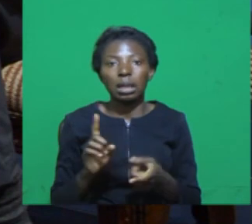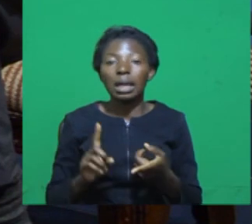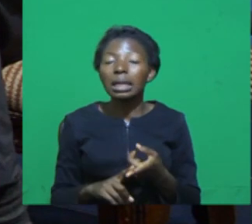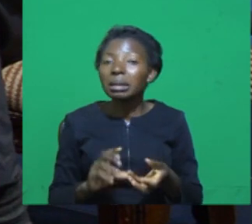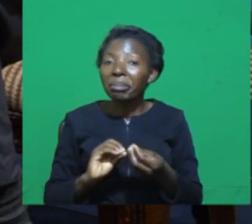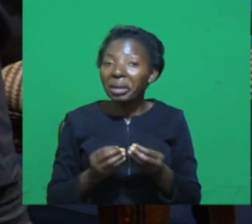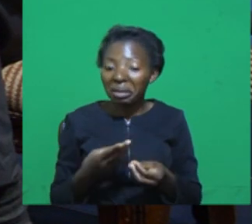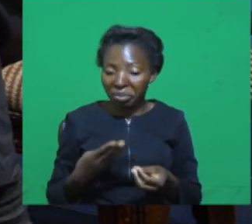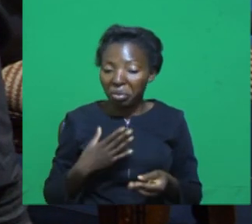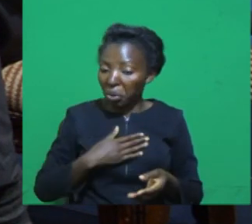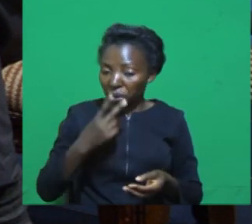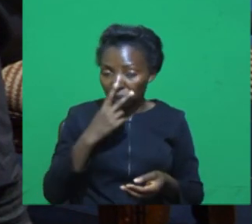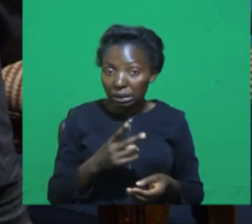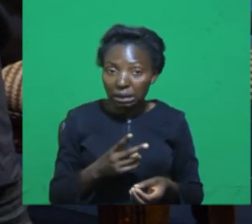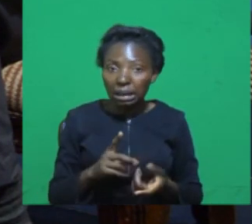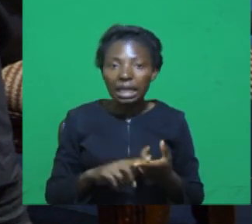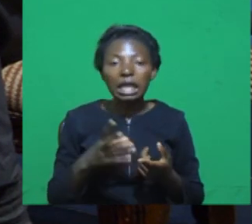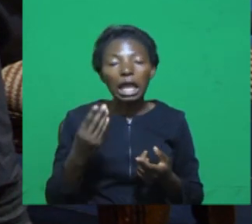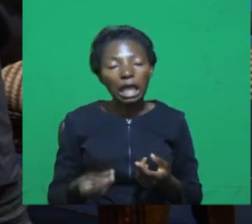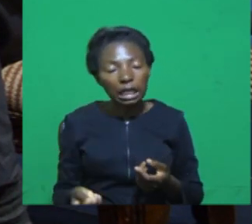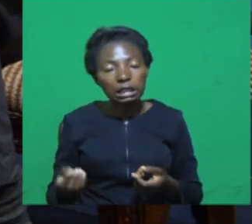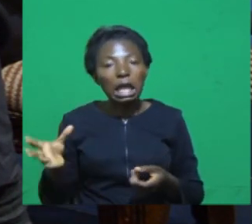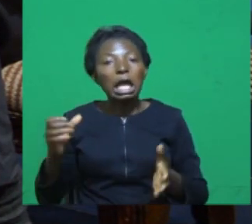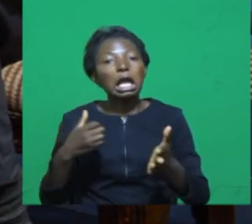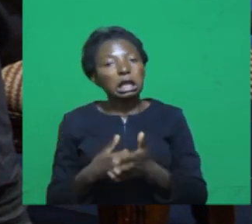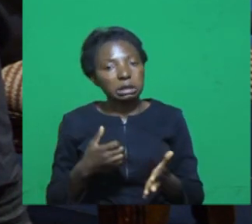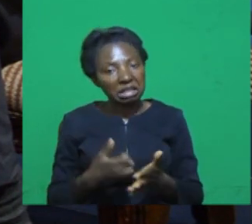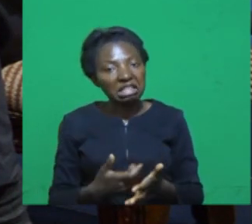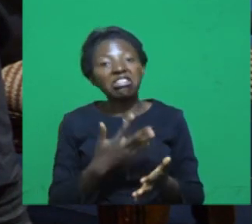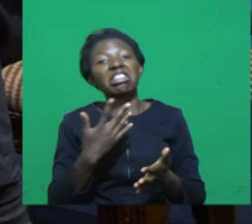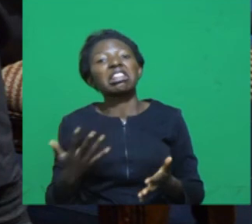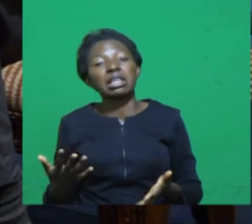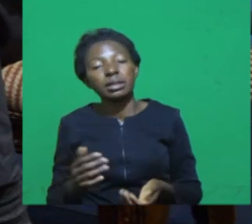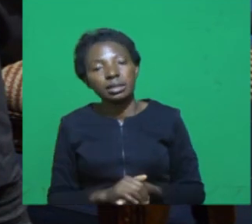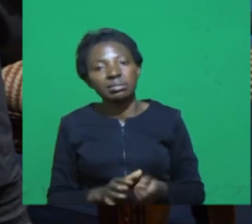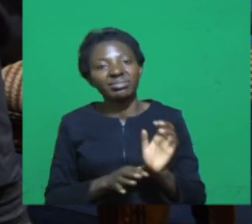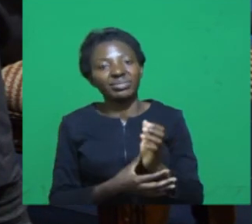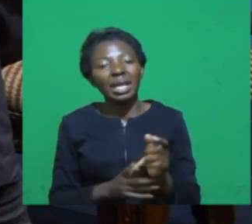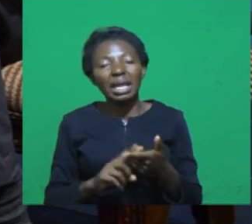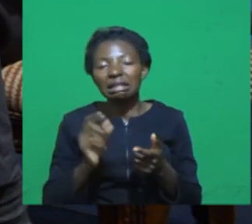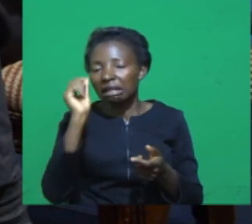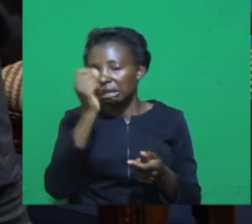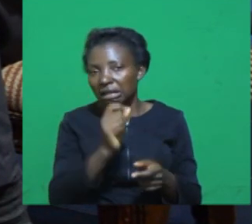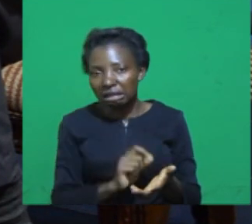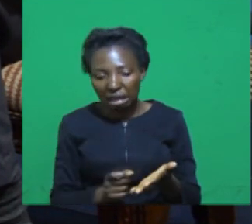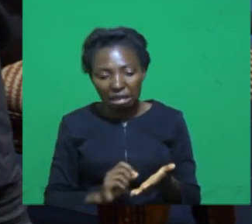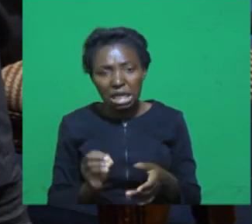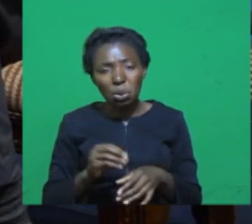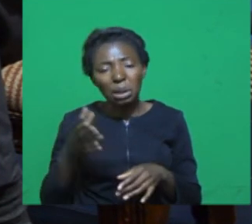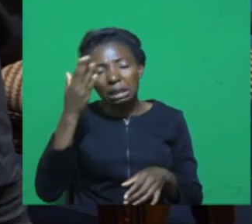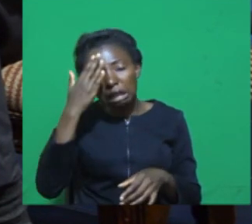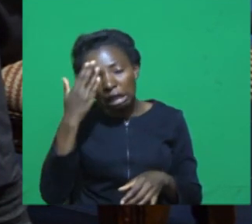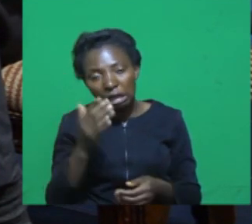dzinodena dziya idzi. Right. Zvikanzi anga aine matomba anokosha, handitika nekunyorwa pamhanza amhenu zvenge